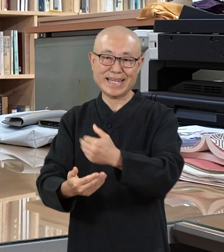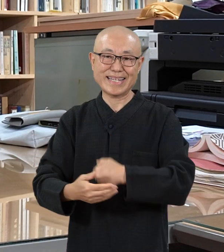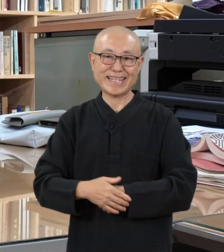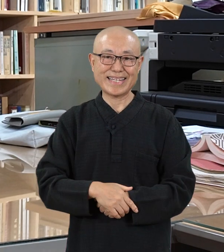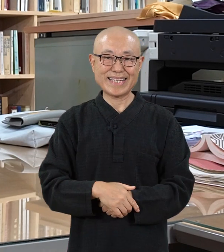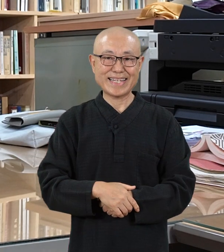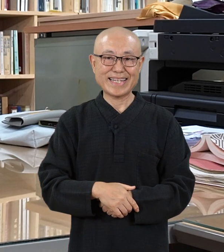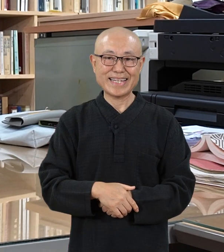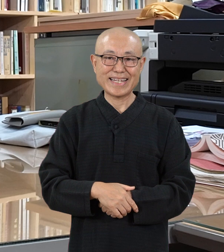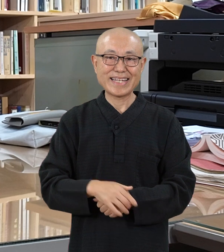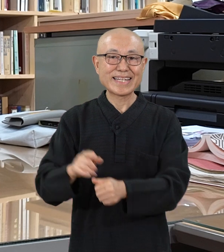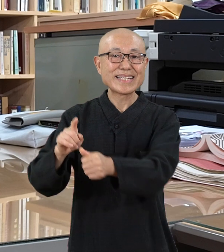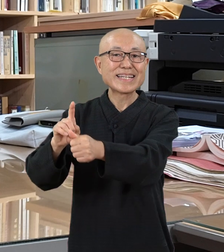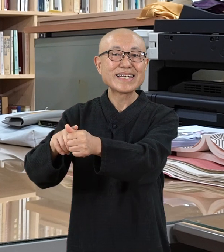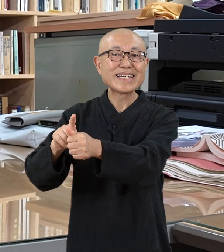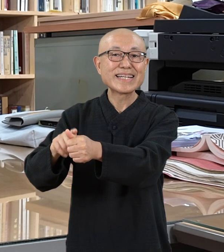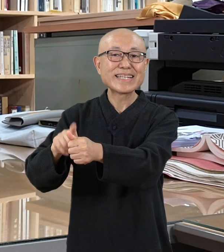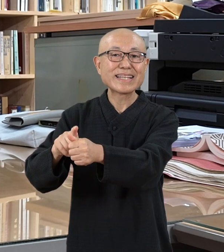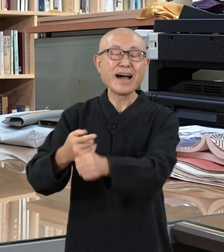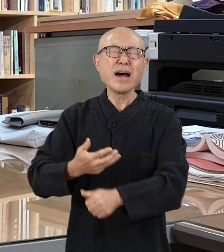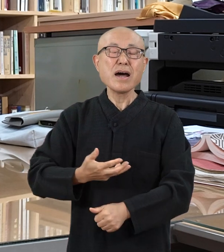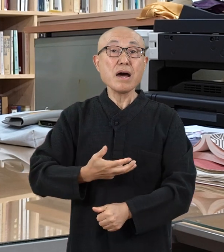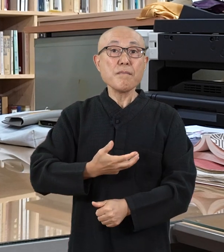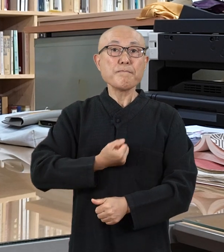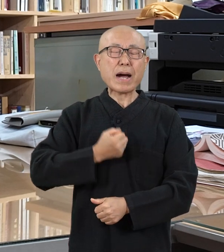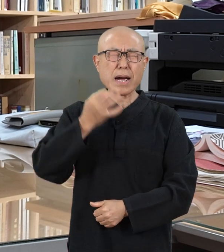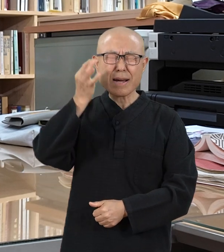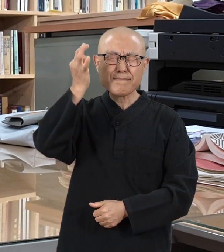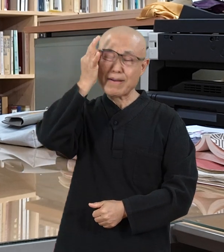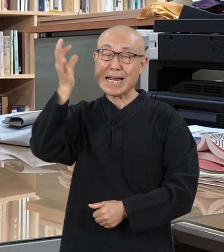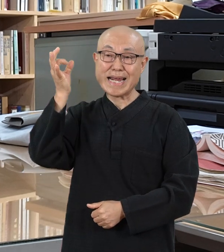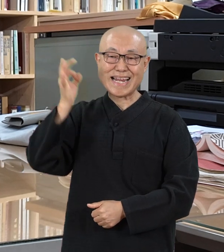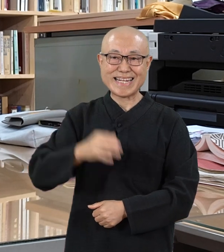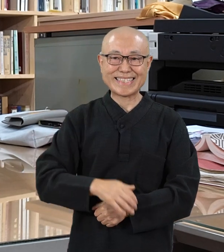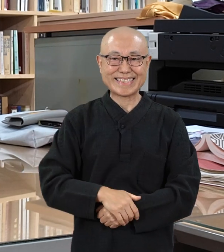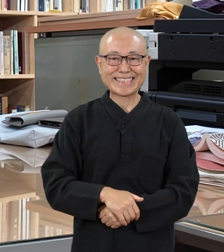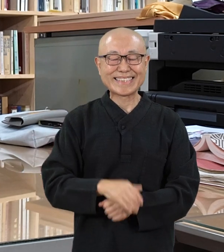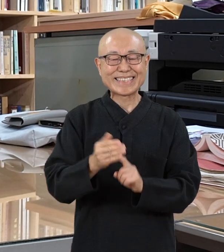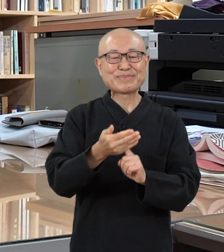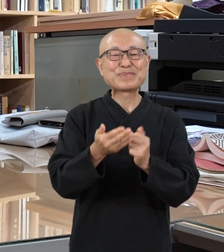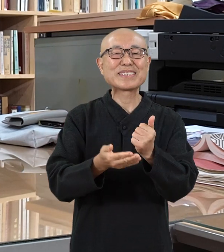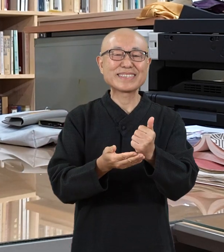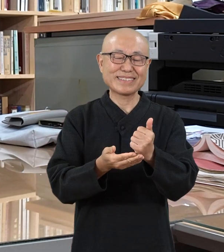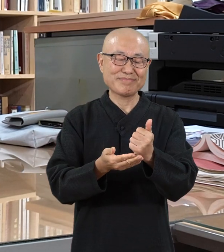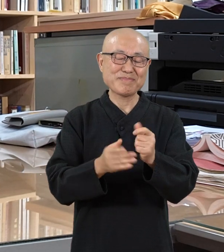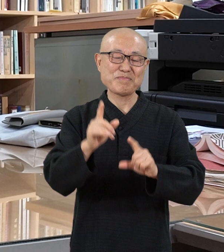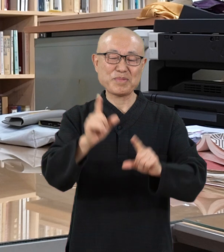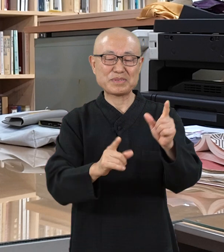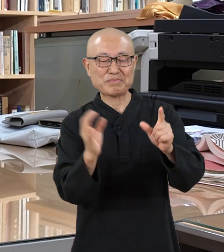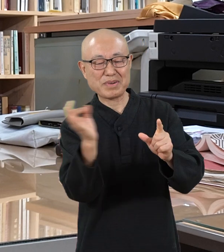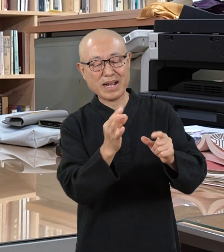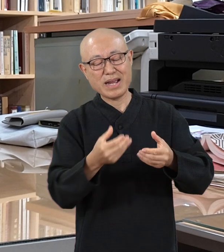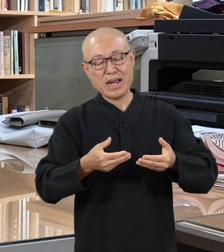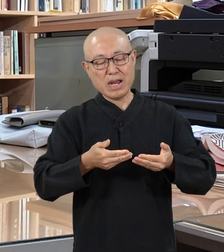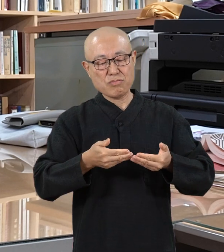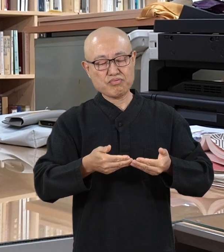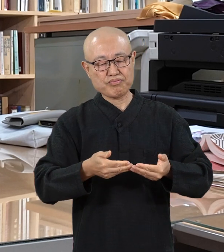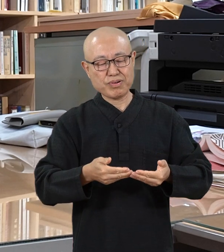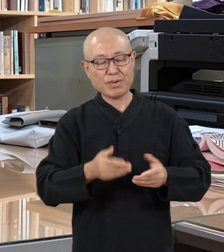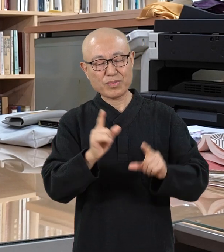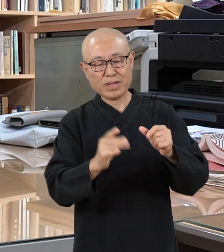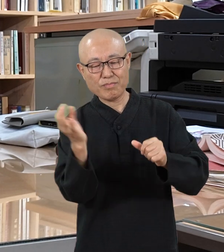반문을 하시니까 굉장히 순간적으로 놀랬죠. 그래서 부처님의 그 모습에